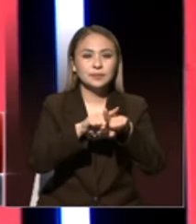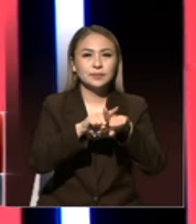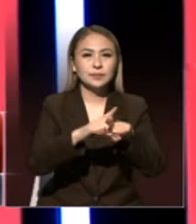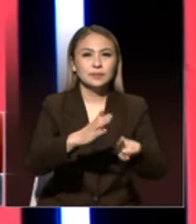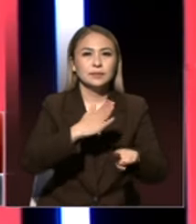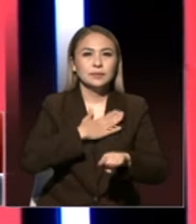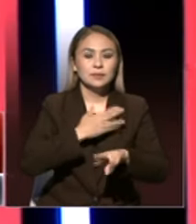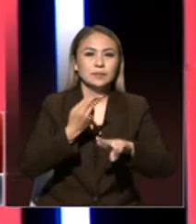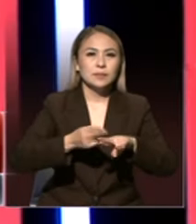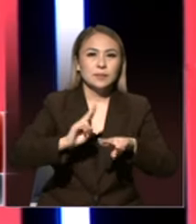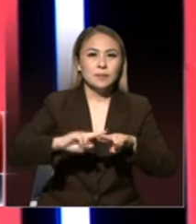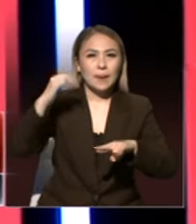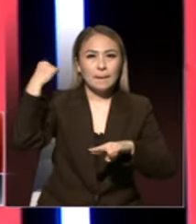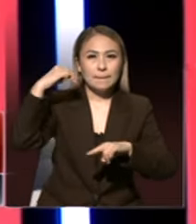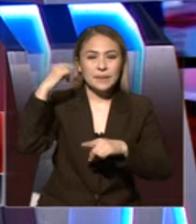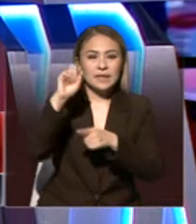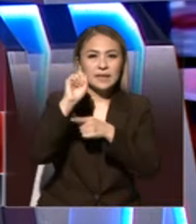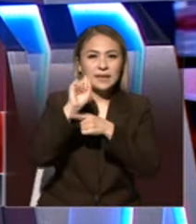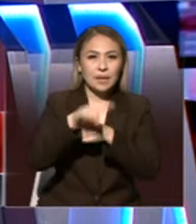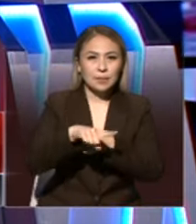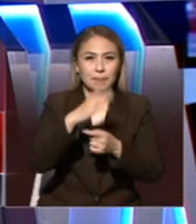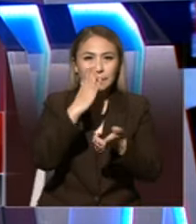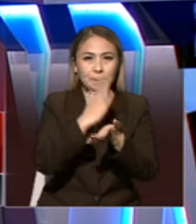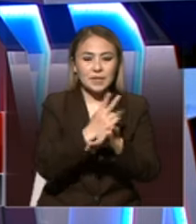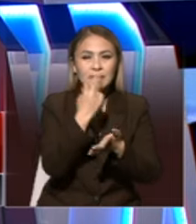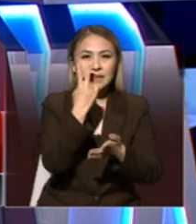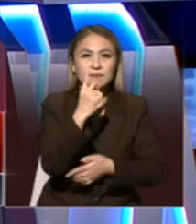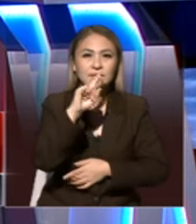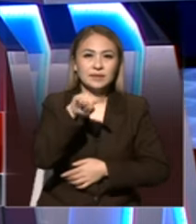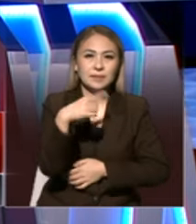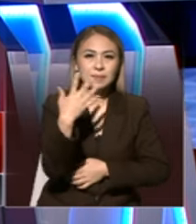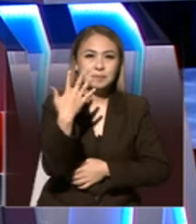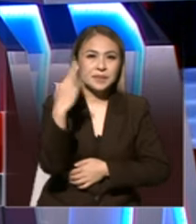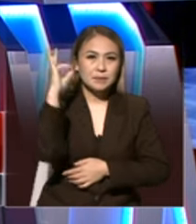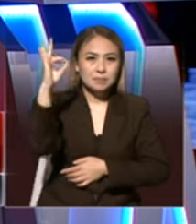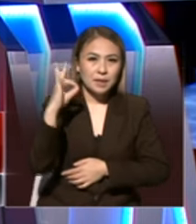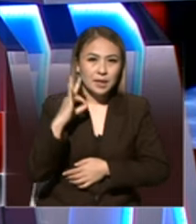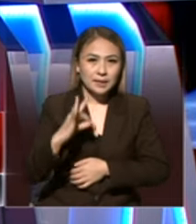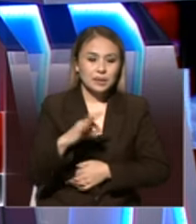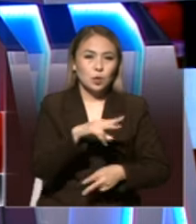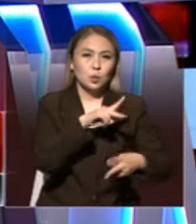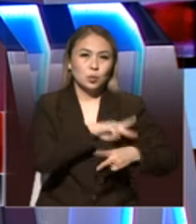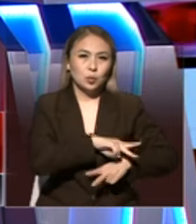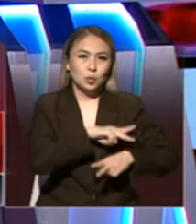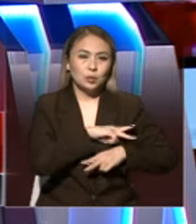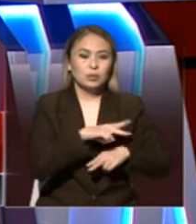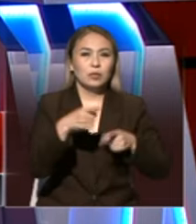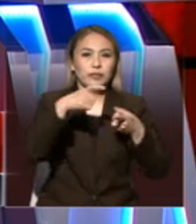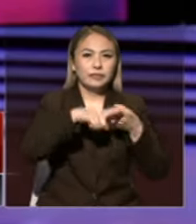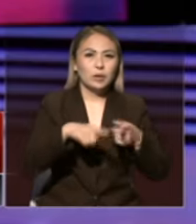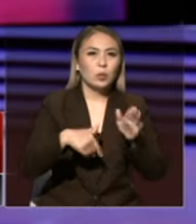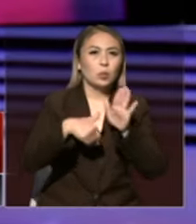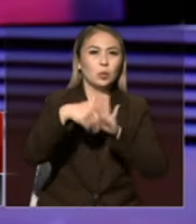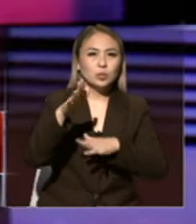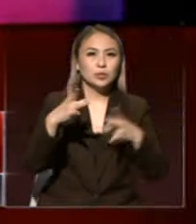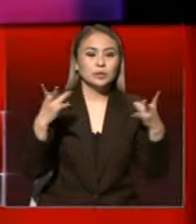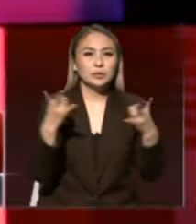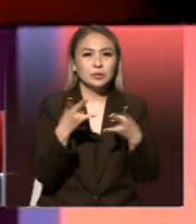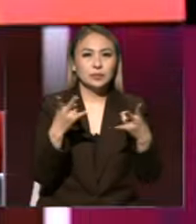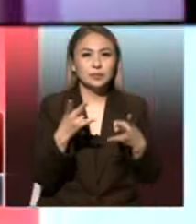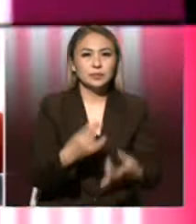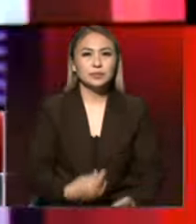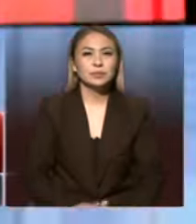біз жаңағы президенттің берген тапсырмасы бар, жаңағы 2.5%-ға біз жағы еңбек өнімділігін арттыруымыз керек деп. Біз қалай